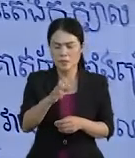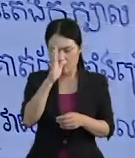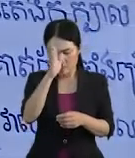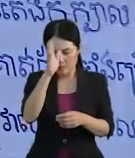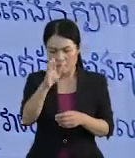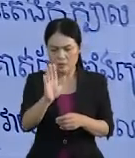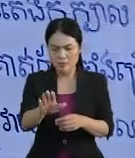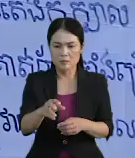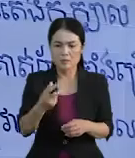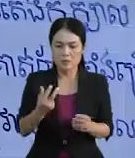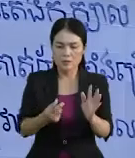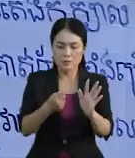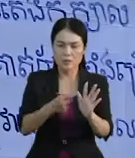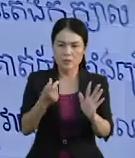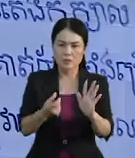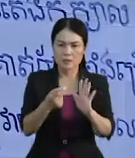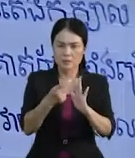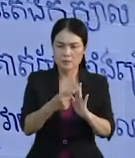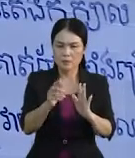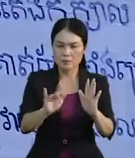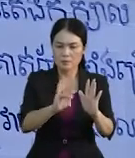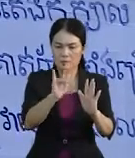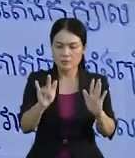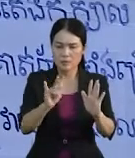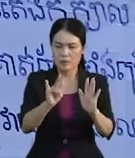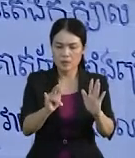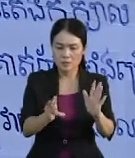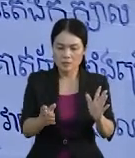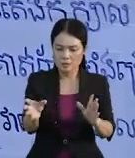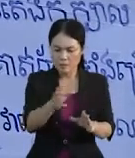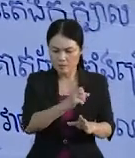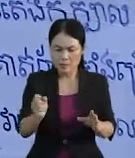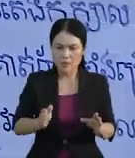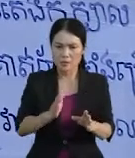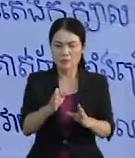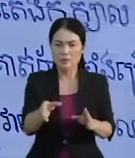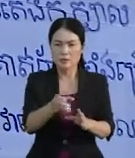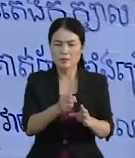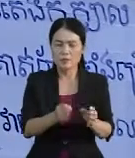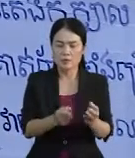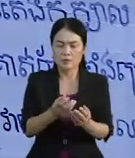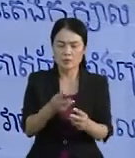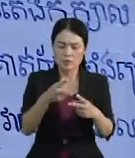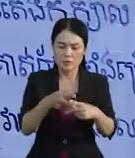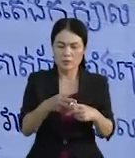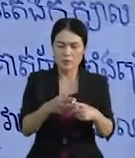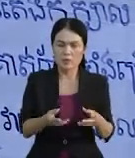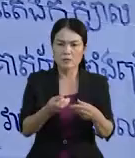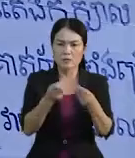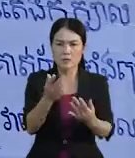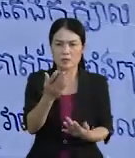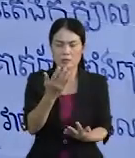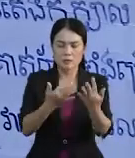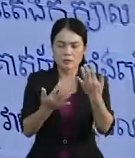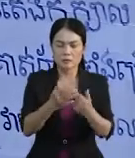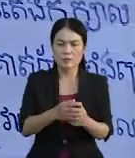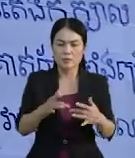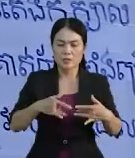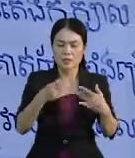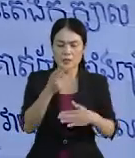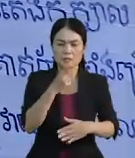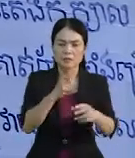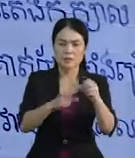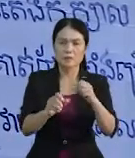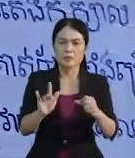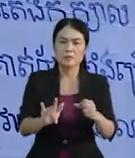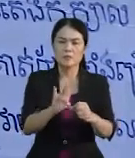chỉ ta là bỏ thạch đồ và chân quạt pra thạch đồ nó ao bình nhập vô còn tôi hỏi quạt tao miên bật ca với bình to tiệt nè về